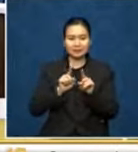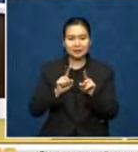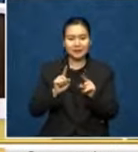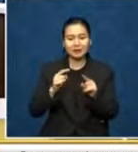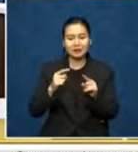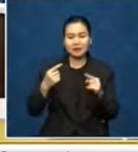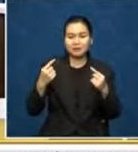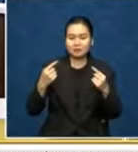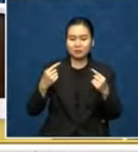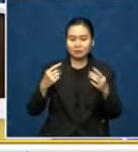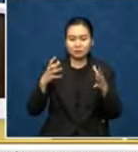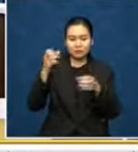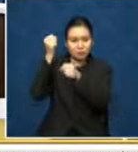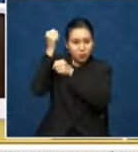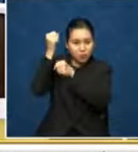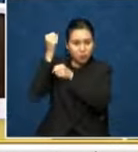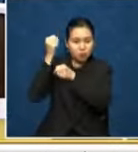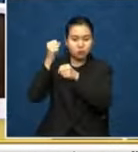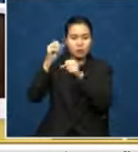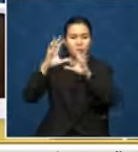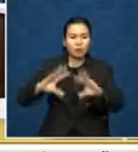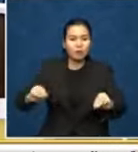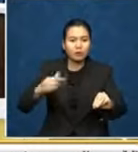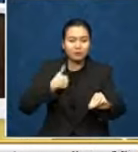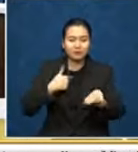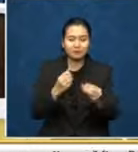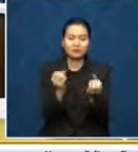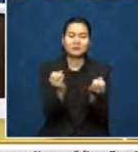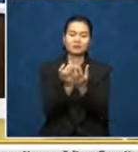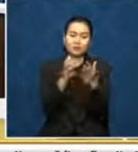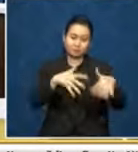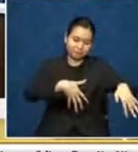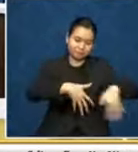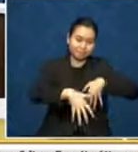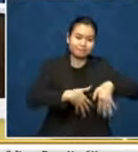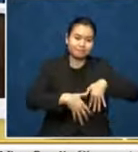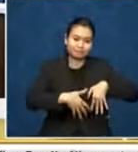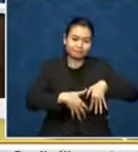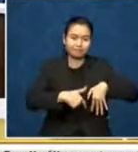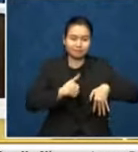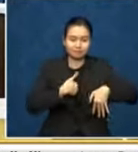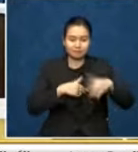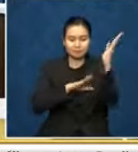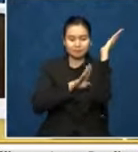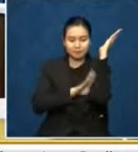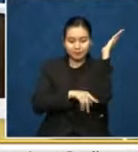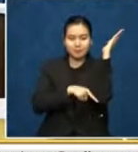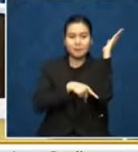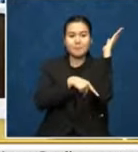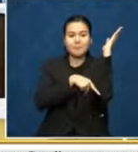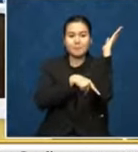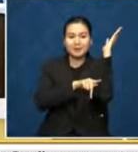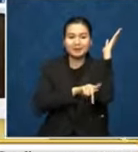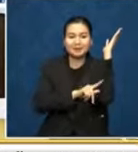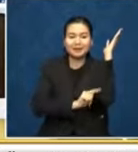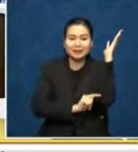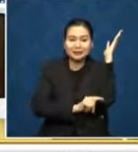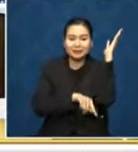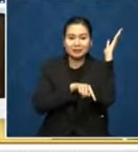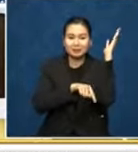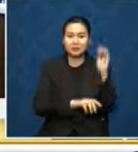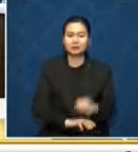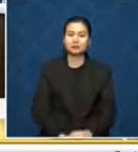ดแผลนะครับในความสัมพันธ์ระหว่างรัฐกับประชาชนในพื้นที่จังหวัดชายแดนภาคใต้หรือว่าปัตตานีทำให้คนกังขา